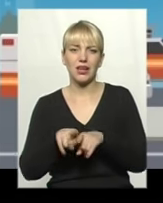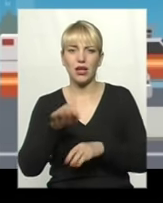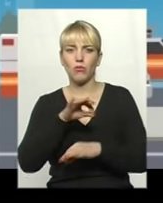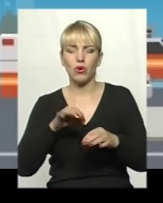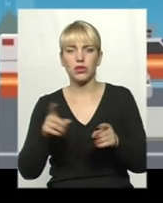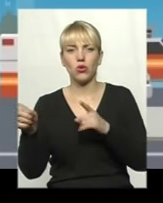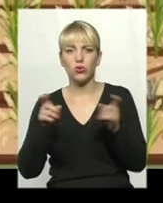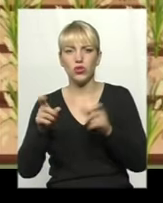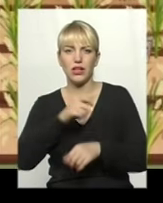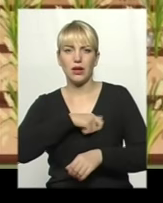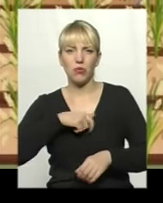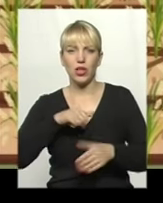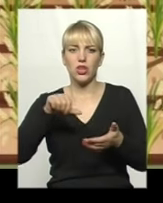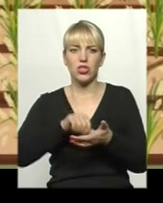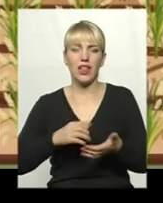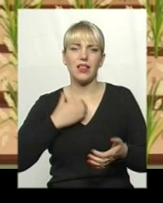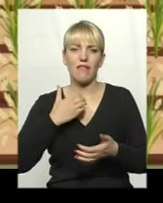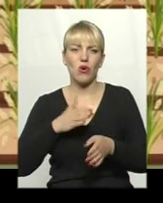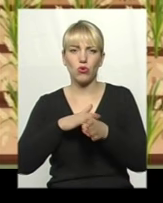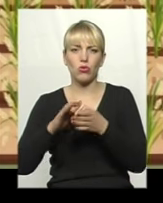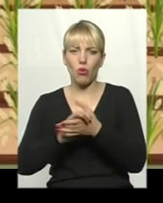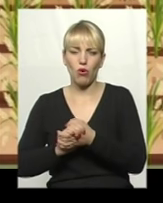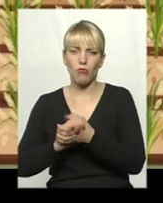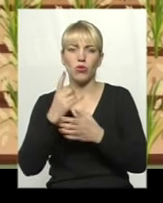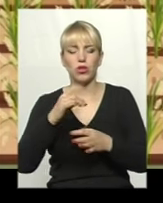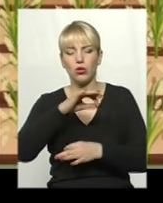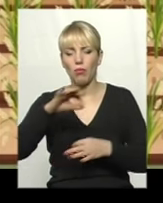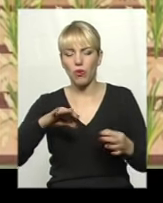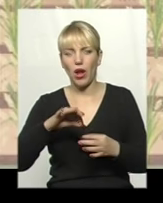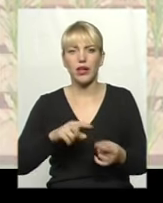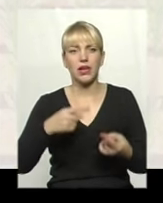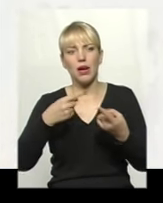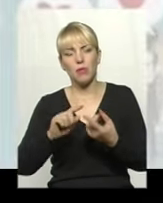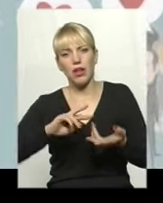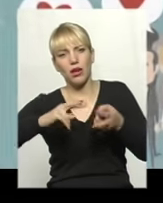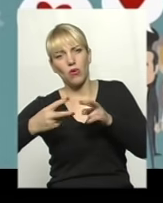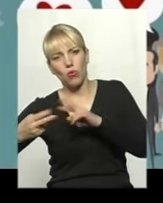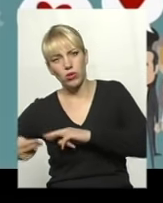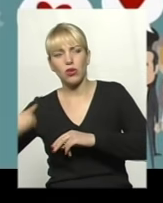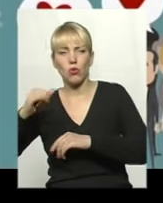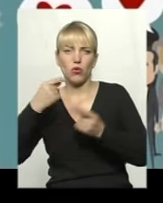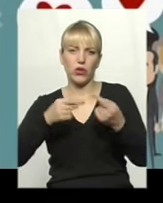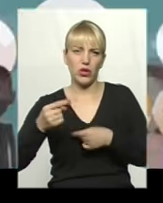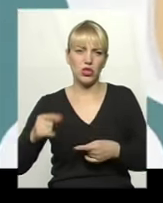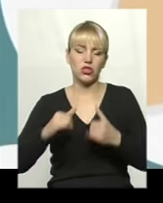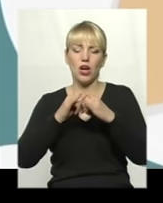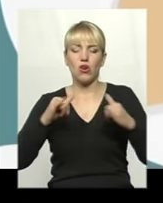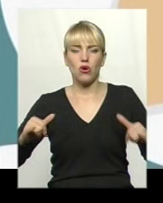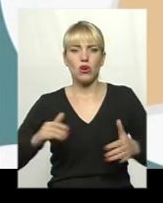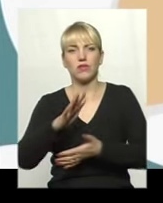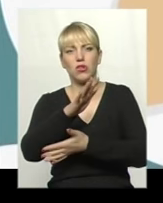долучаються депутати, члени виконкому, інвестори. Один проєкт плавно переходить у інший. Розвиток триває, якість життя у